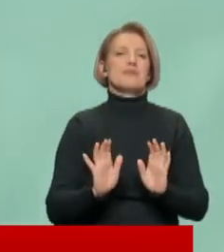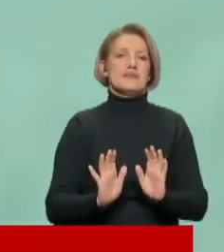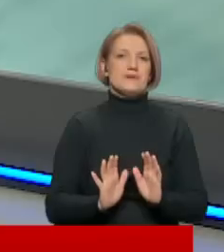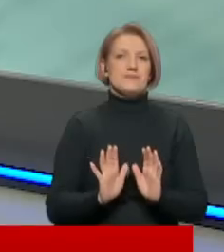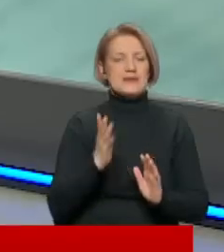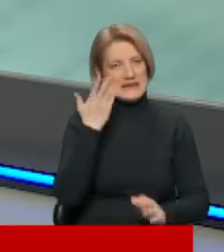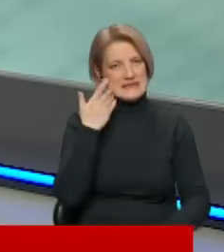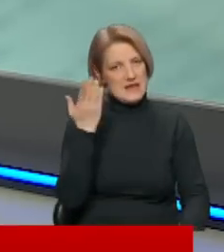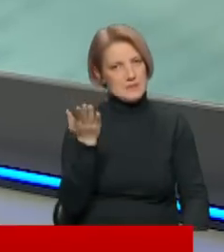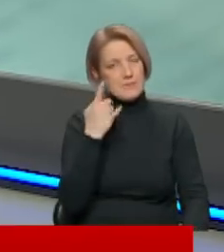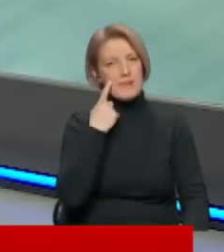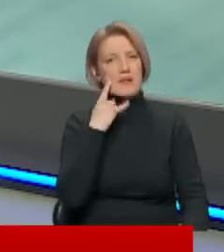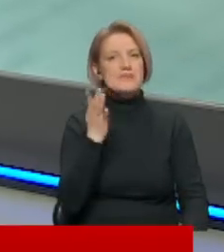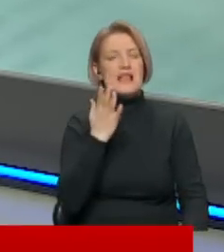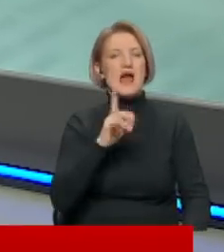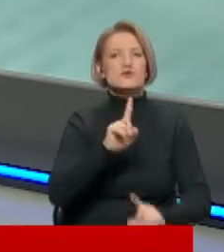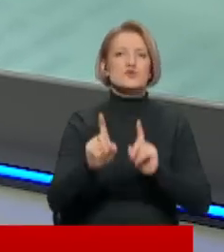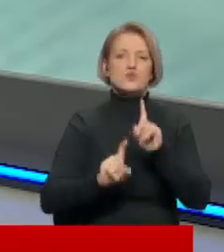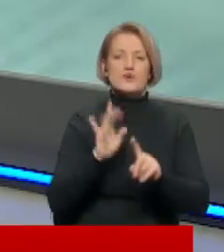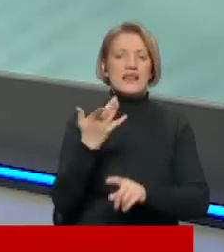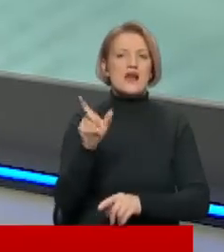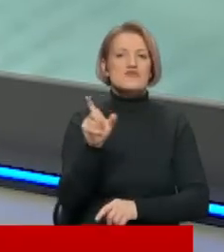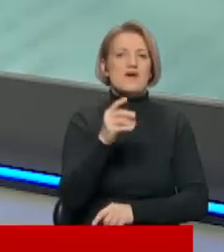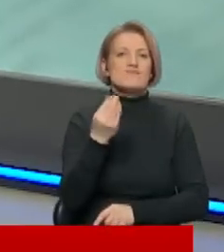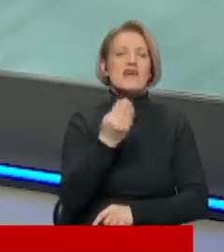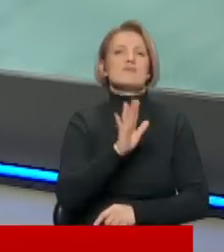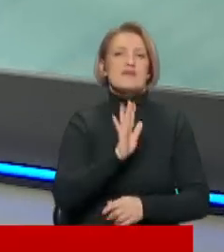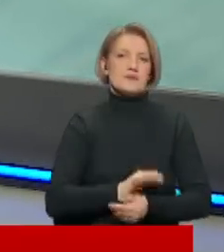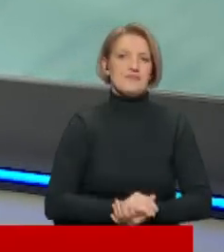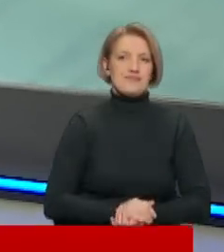izleyelim bakalım neler soruldu neler yanıtlanmadı